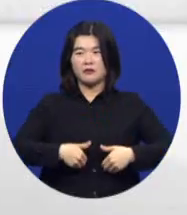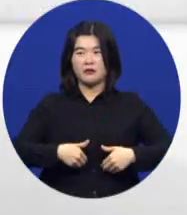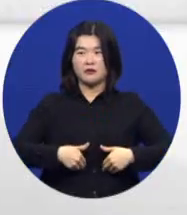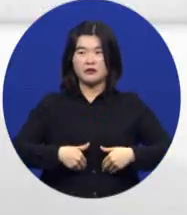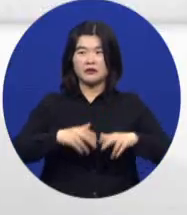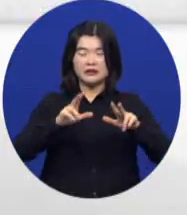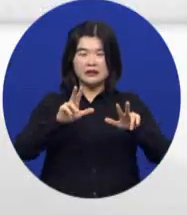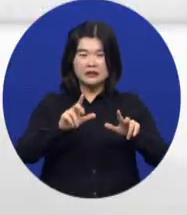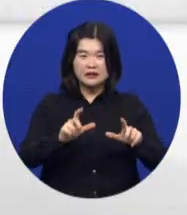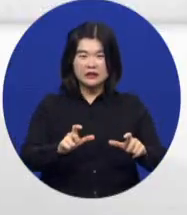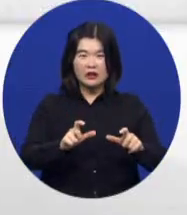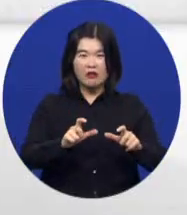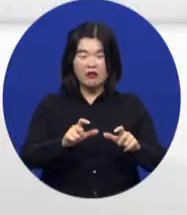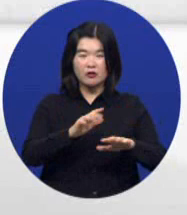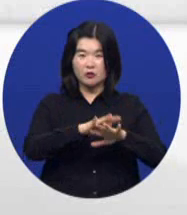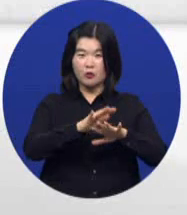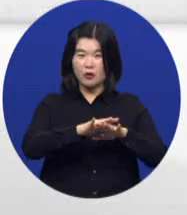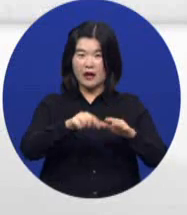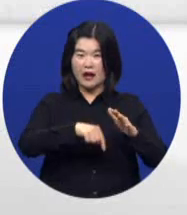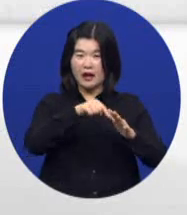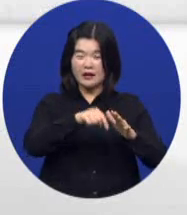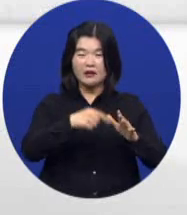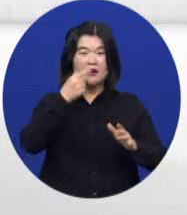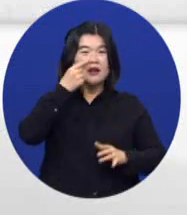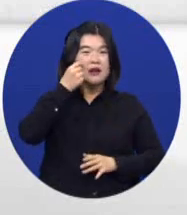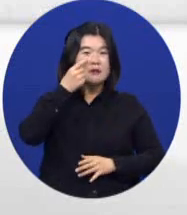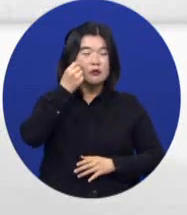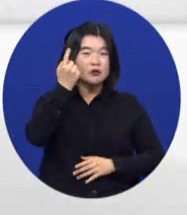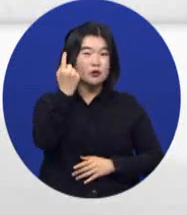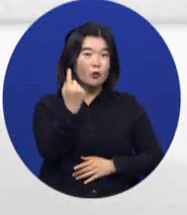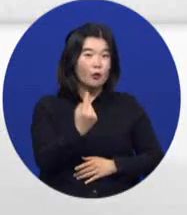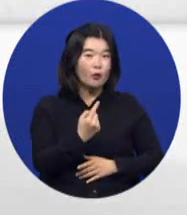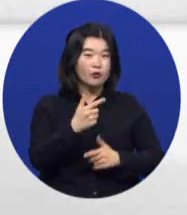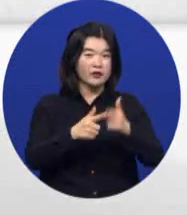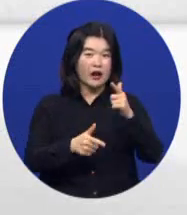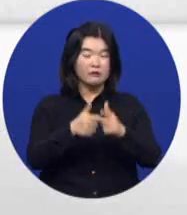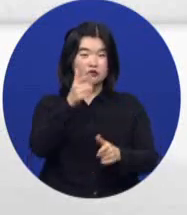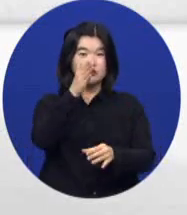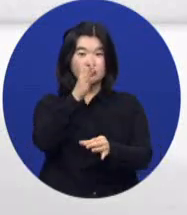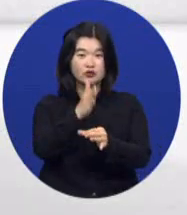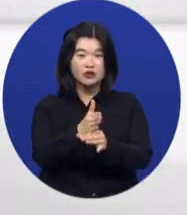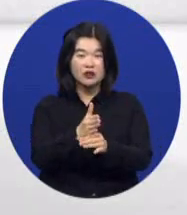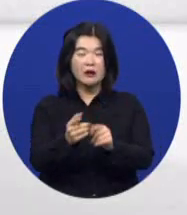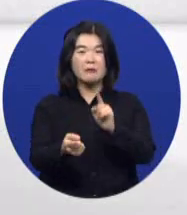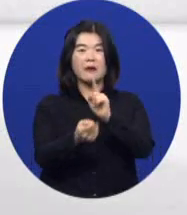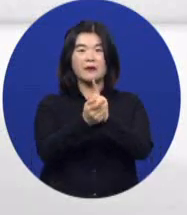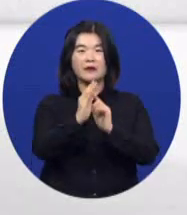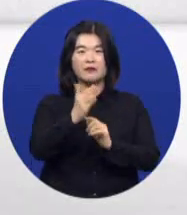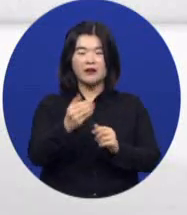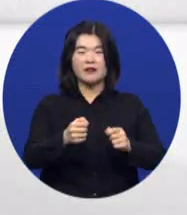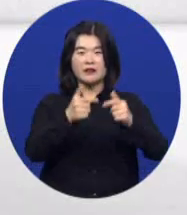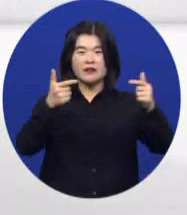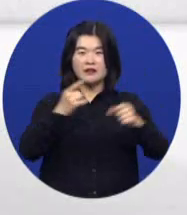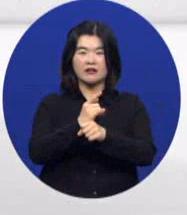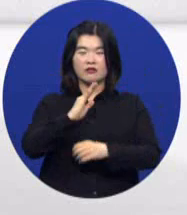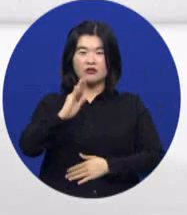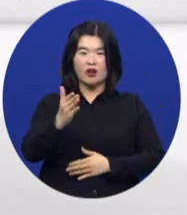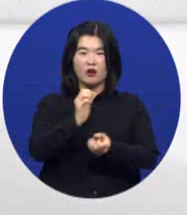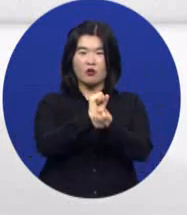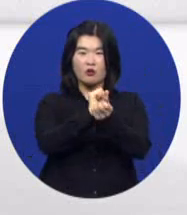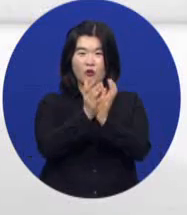지역적 농가에서 일본에서 들어온 나무 중에서 접목을 해가지고 증식을 합니다.